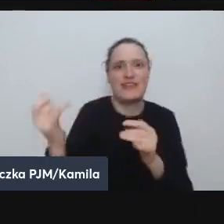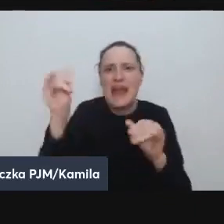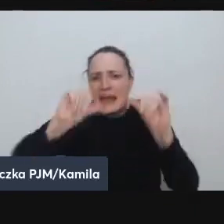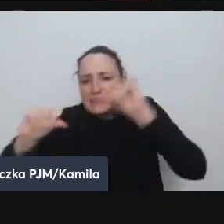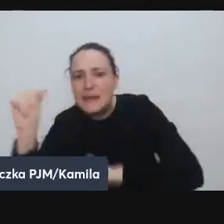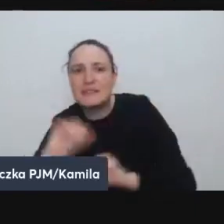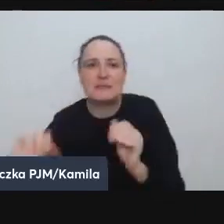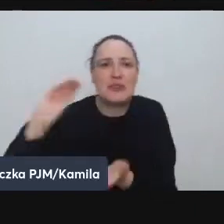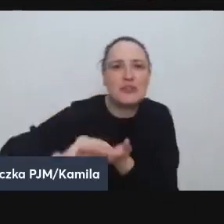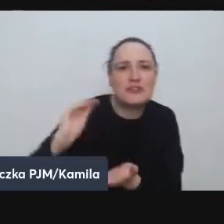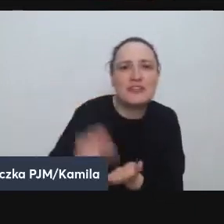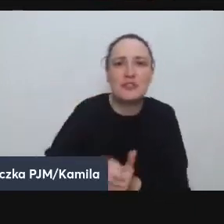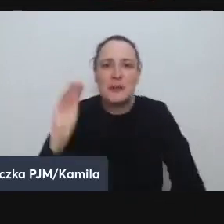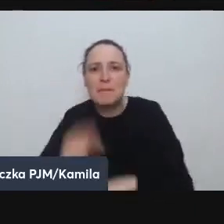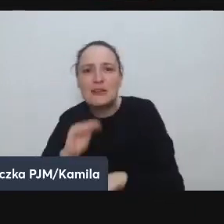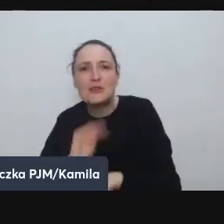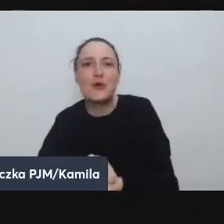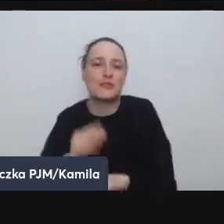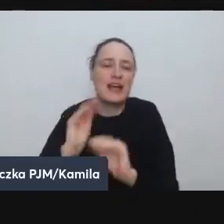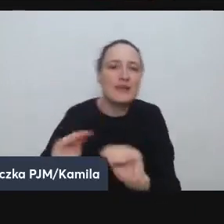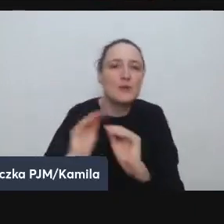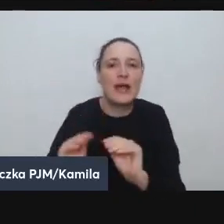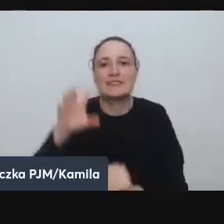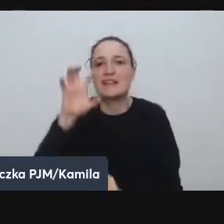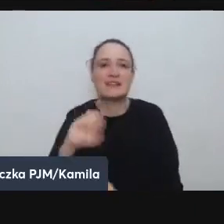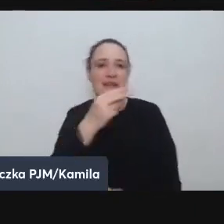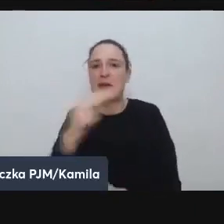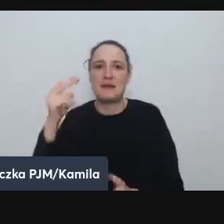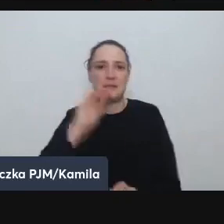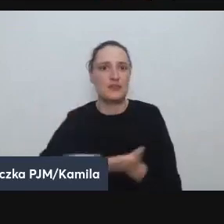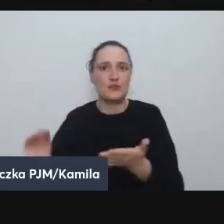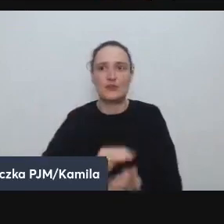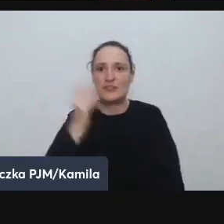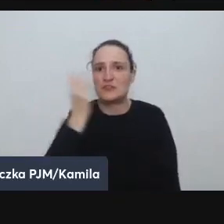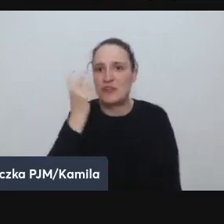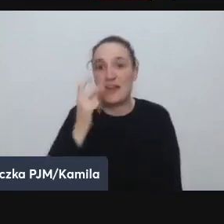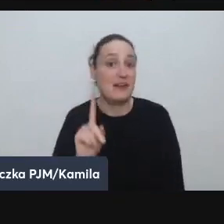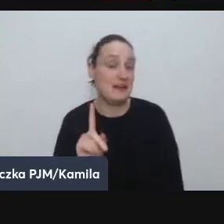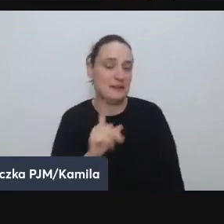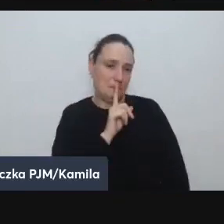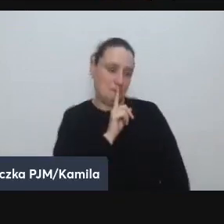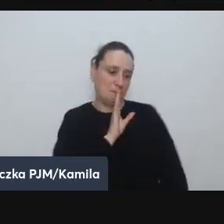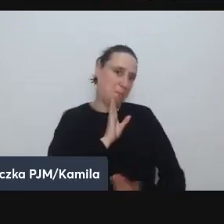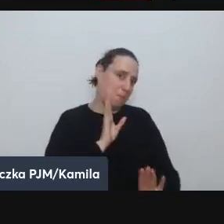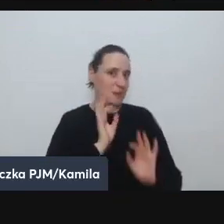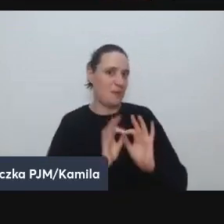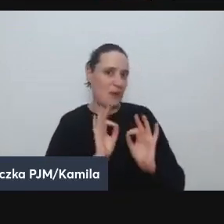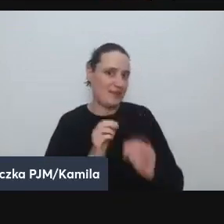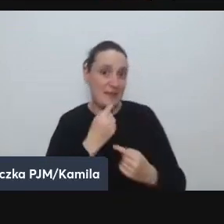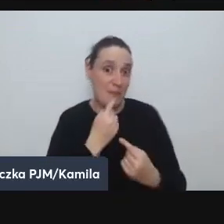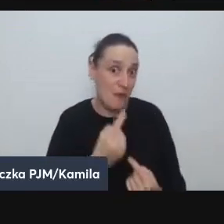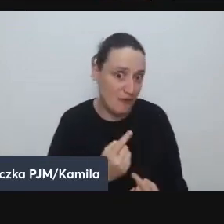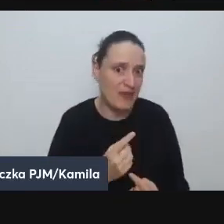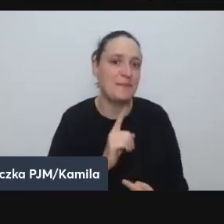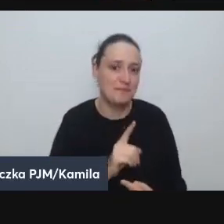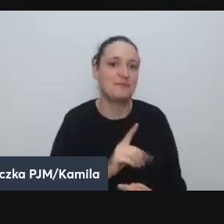doświadczenia, inne metody edukowania miesiączkowego, super ciekawe z tego, co słyszałyśmy, nie będę teraz dzielić się konkretami, bo chciałabym się móc